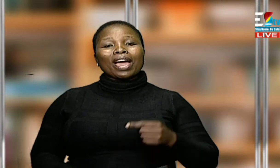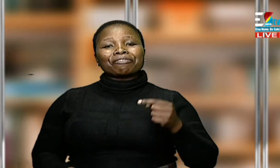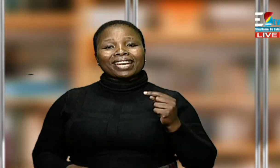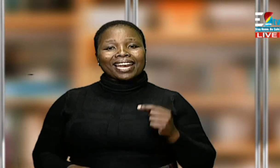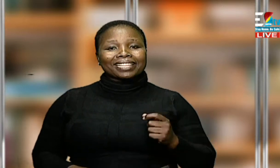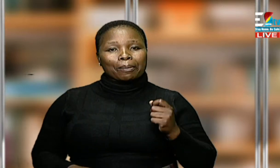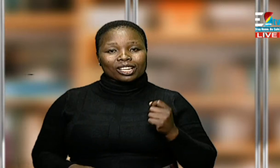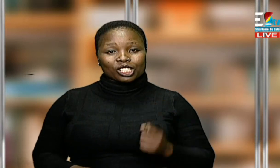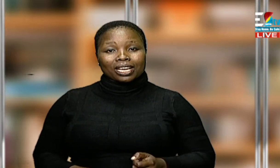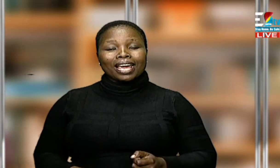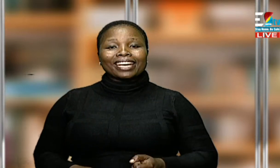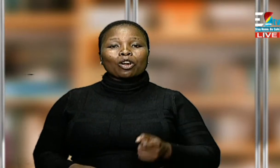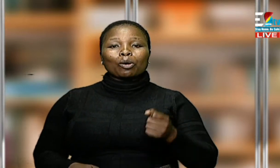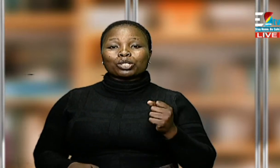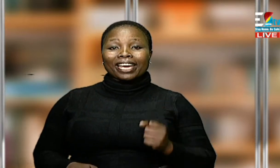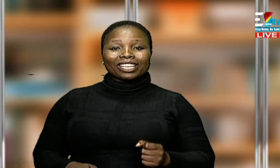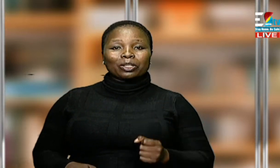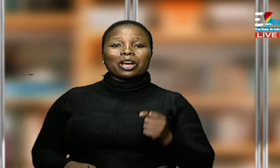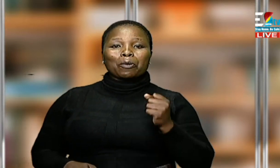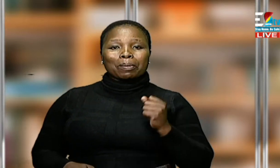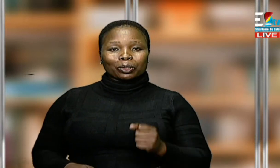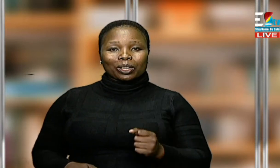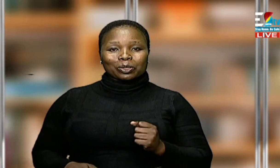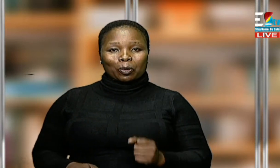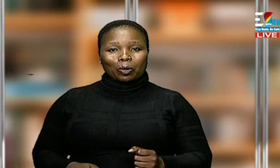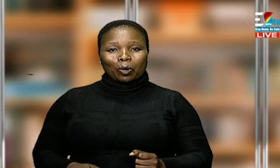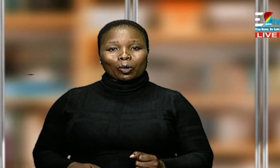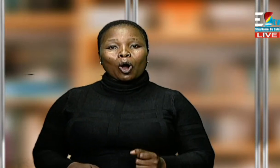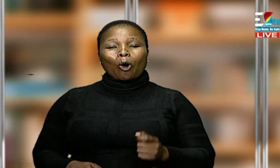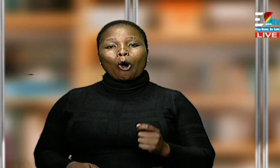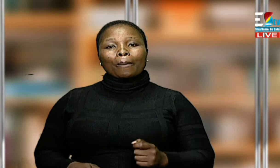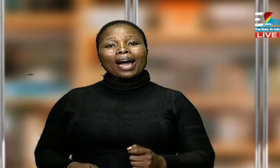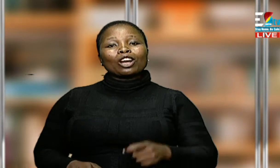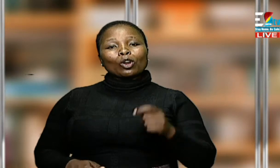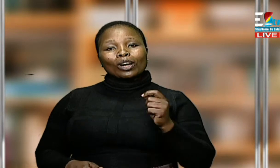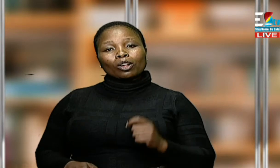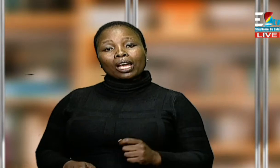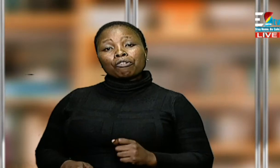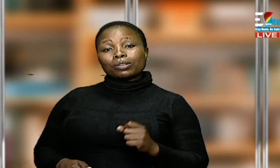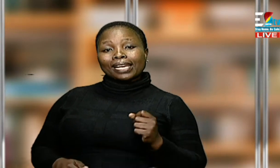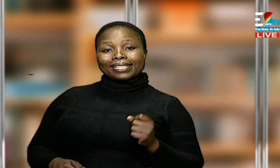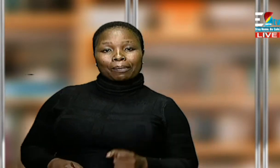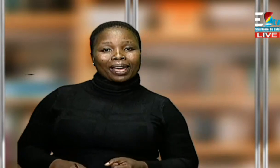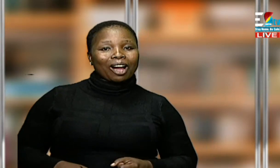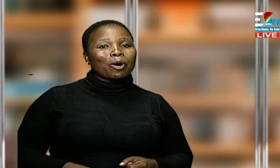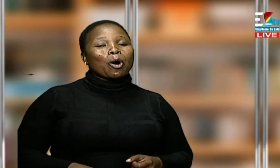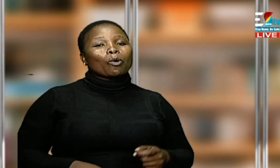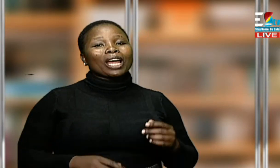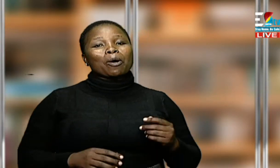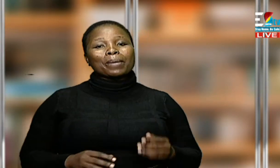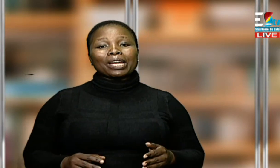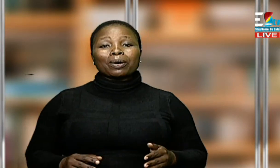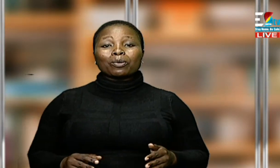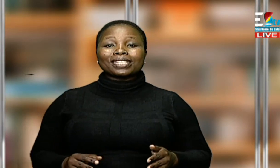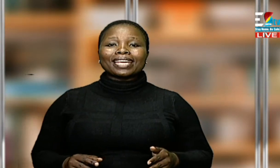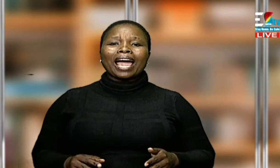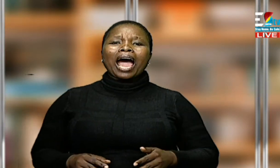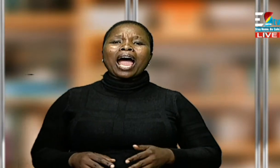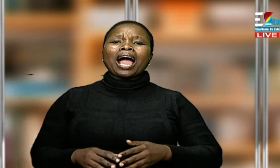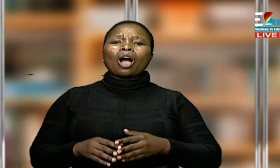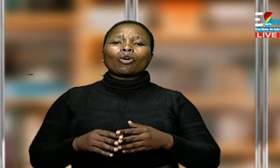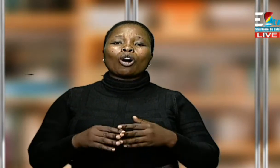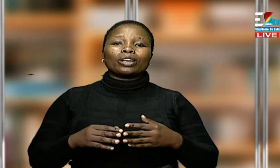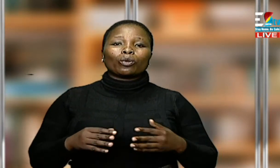mfundzi uyafanana ncamashi nalo mshayeli wemoto lesikorokoro ngoba lona lotawufunza indzaba yakho utawumenda